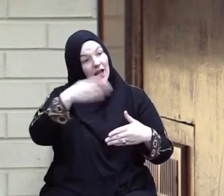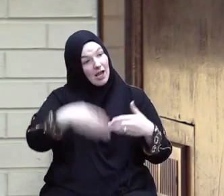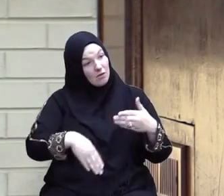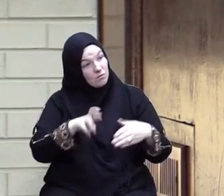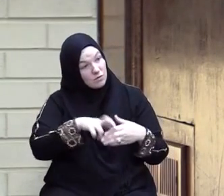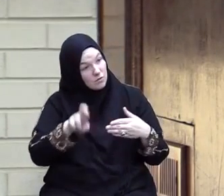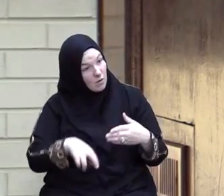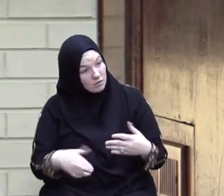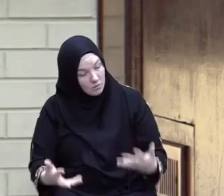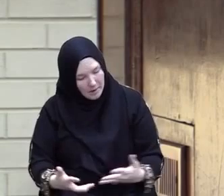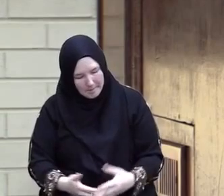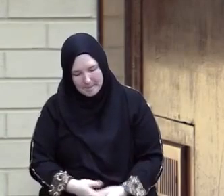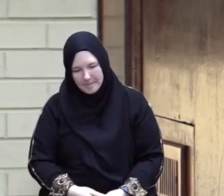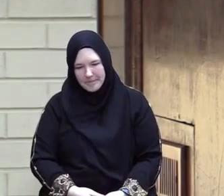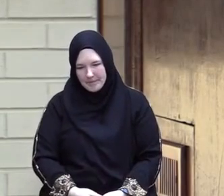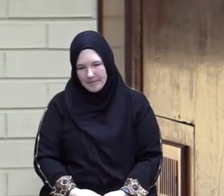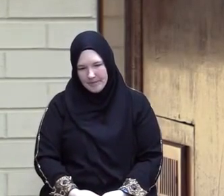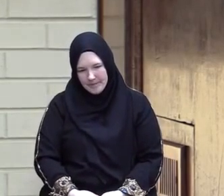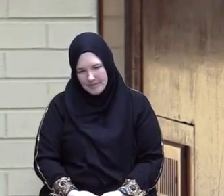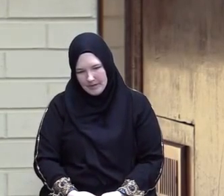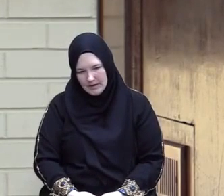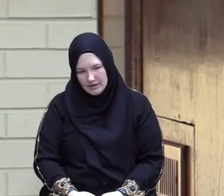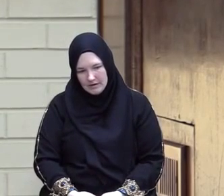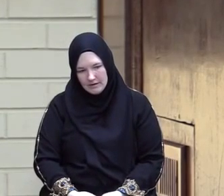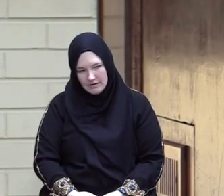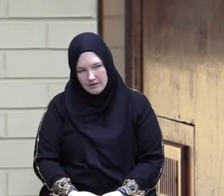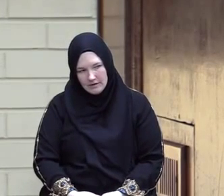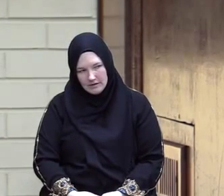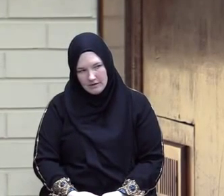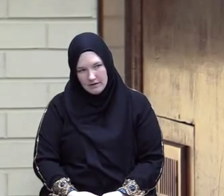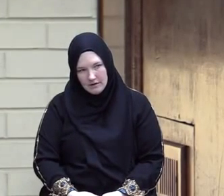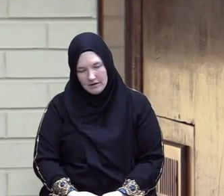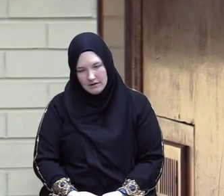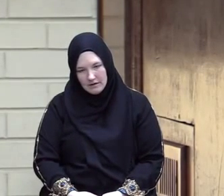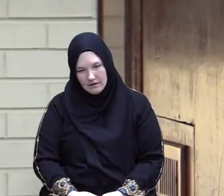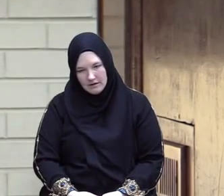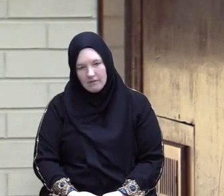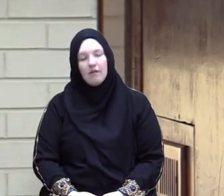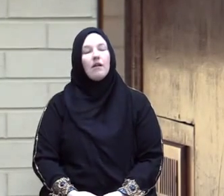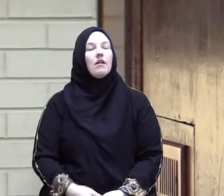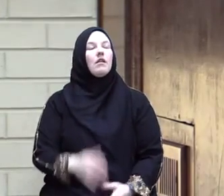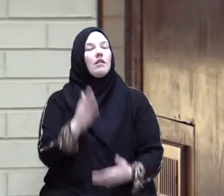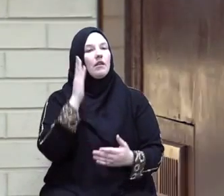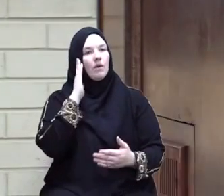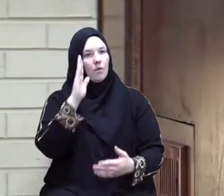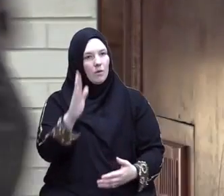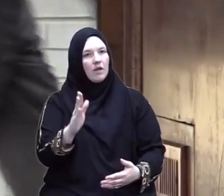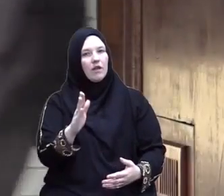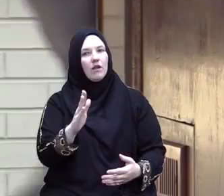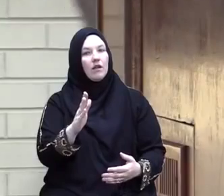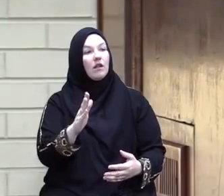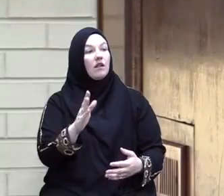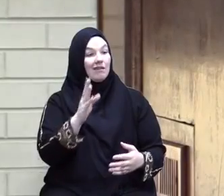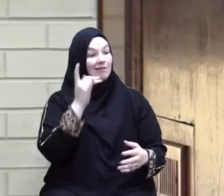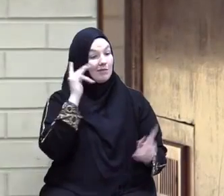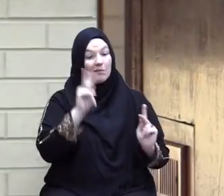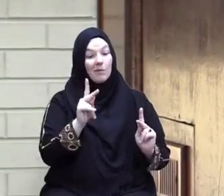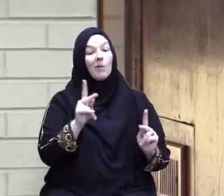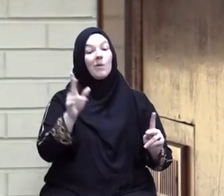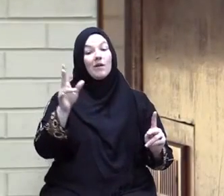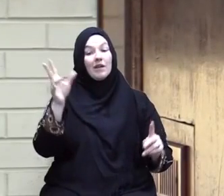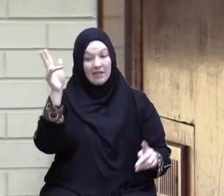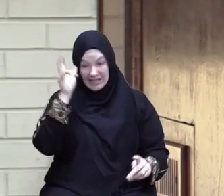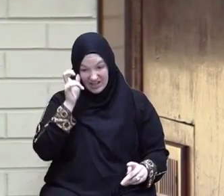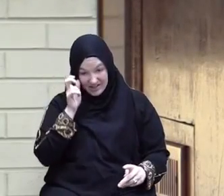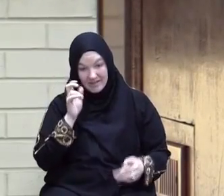وَلَهُمْ عَذَابٌ عَظِيمٌ. They are going to be subjected to grave torment on the Day of Judgment. May